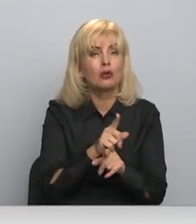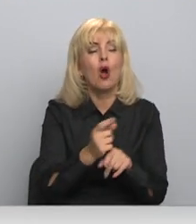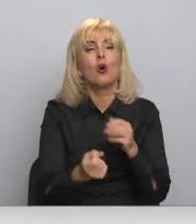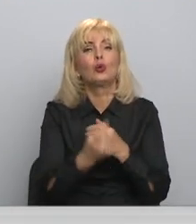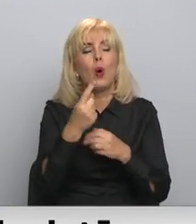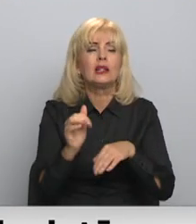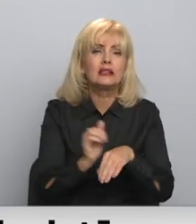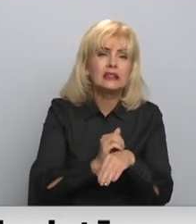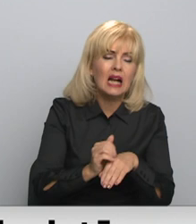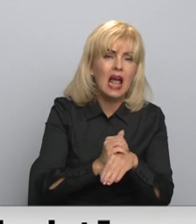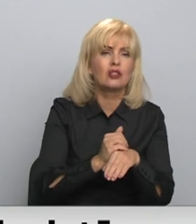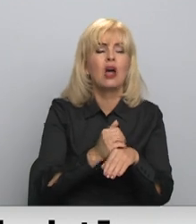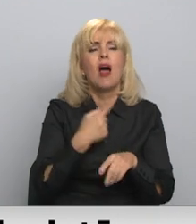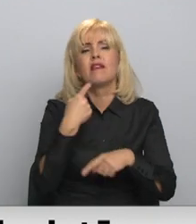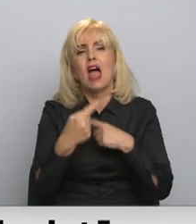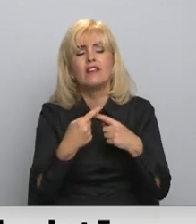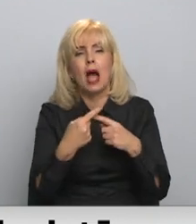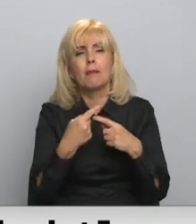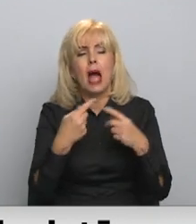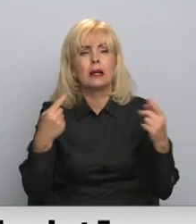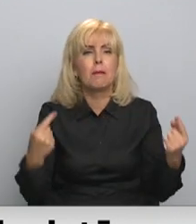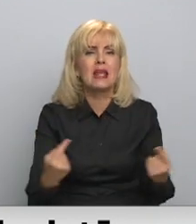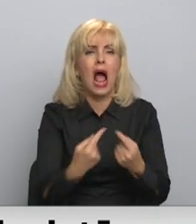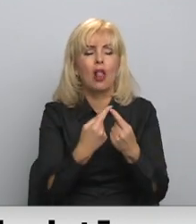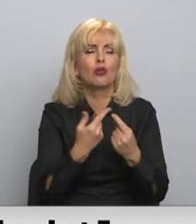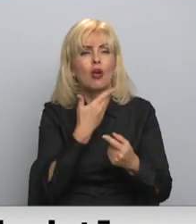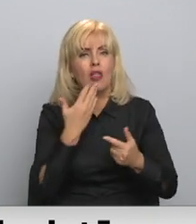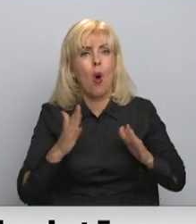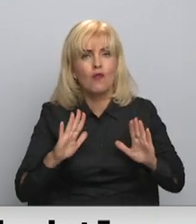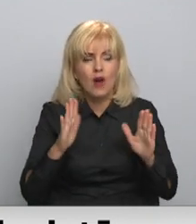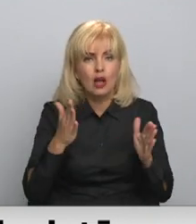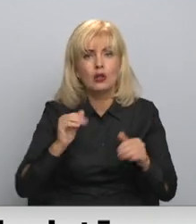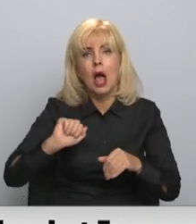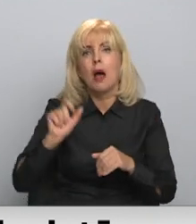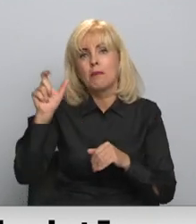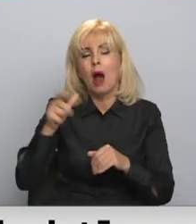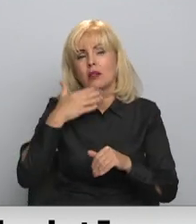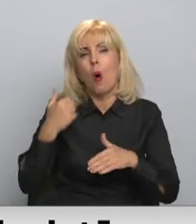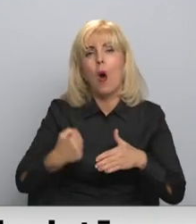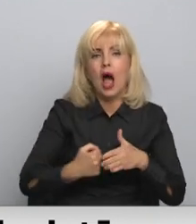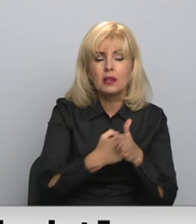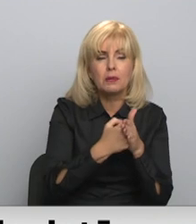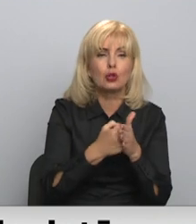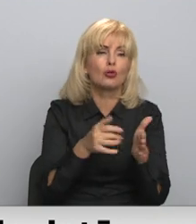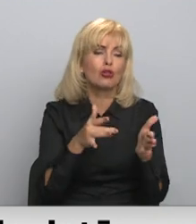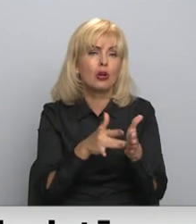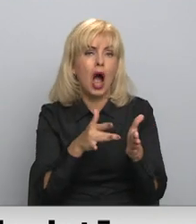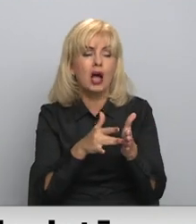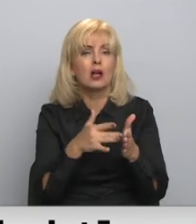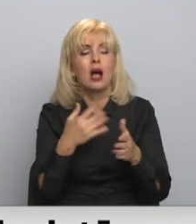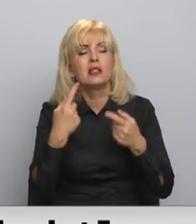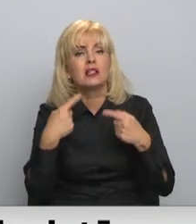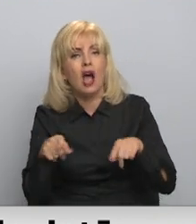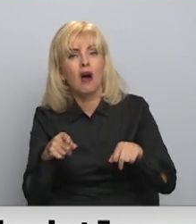pielāgošanās nevienmēr ir visiem veiksmīga, ja, piemēram, partners nav atbalstošs vai kādā